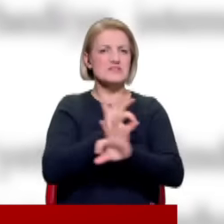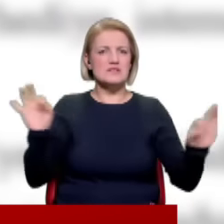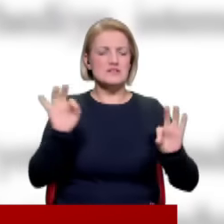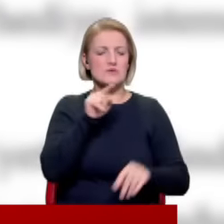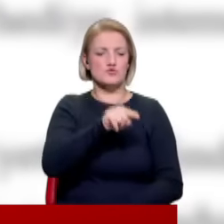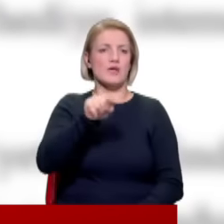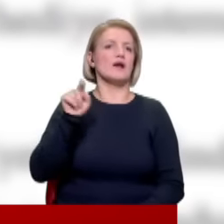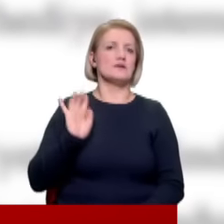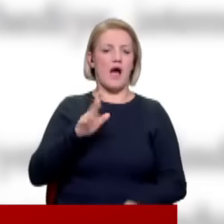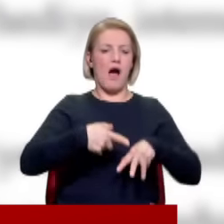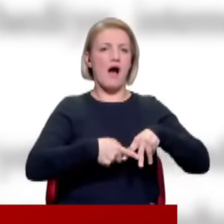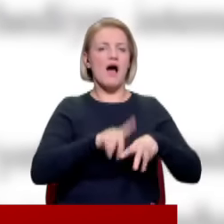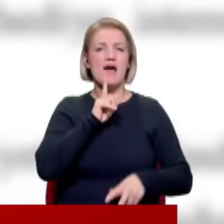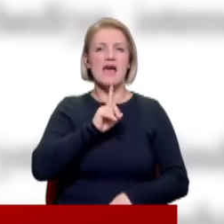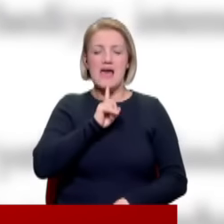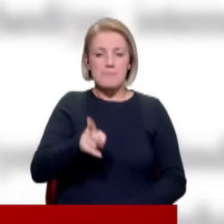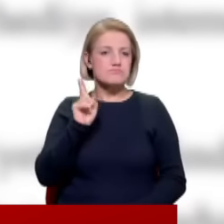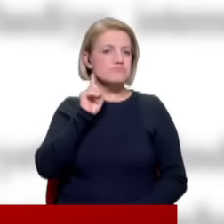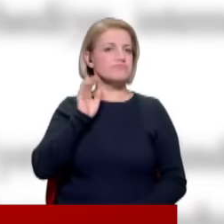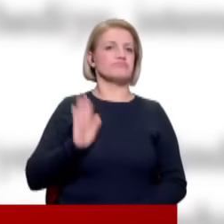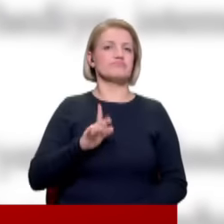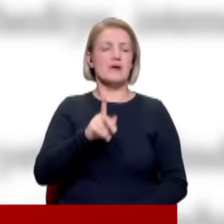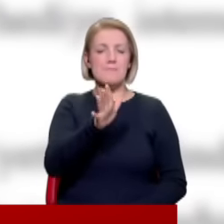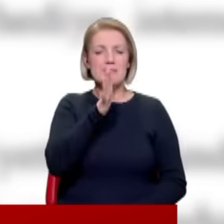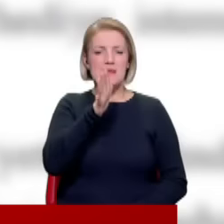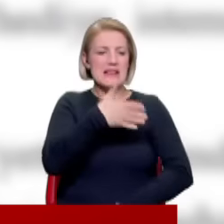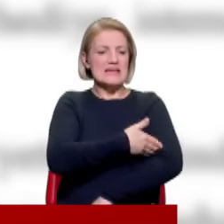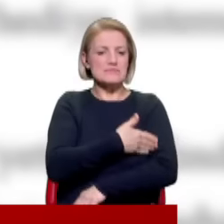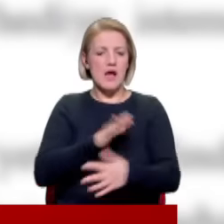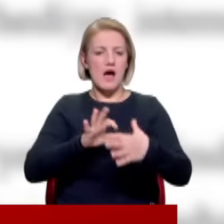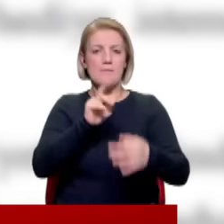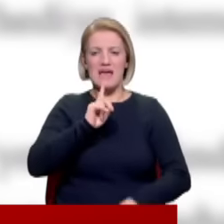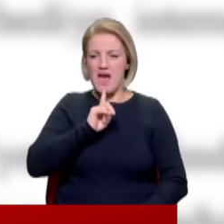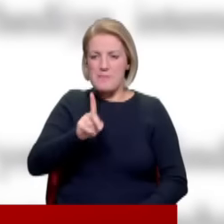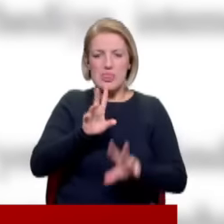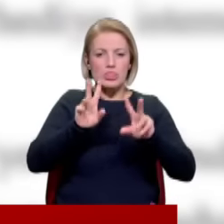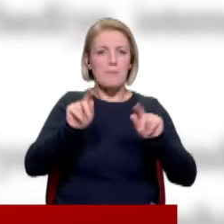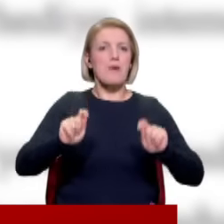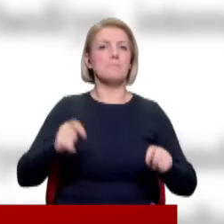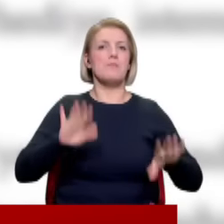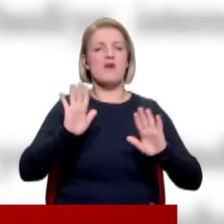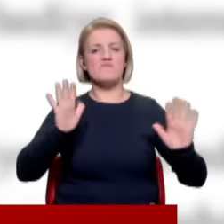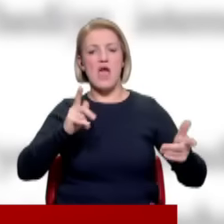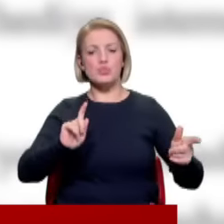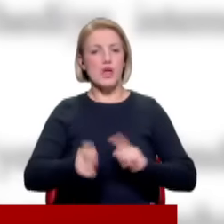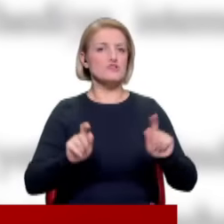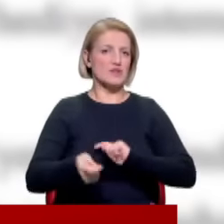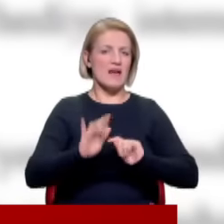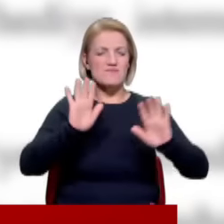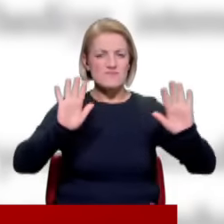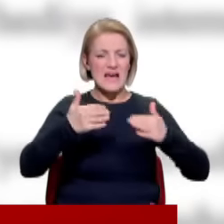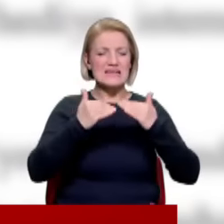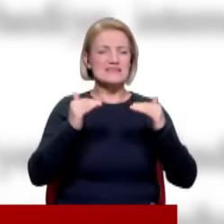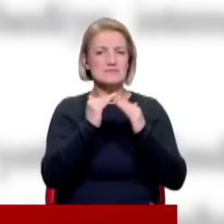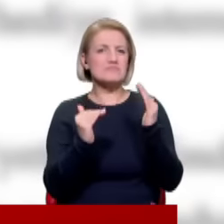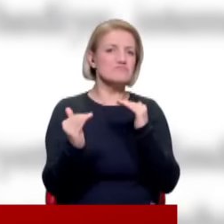disiplinsizlikler şunlardır. A. Emre itaatsizlik. Kasıtlı olarak hizmete ilişkin bir emri tam yapmamak ya da değiştirerek veya